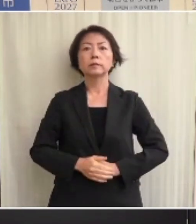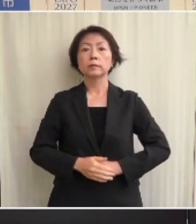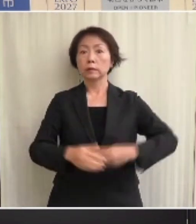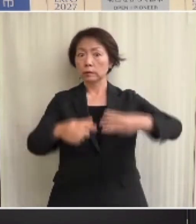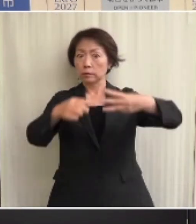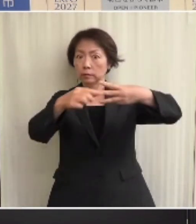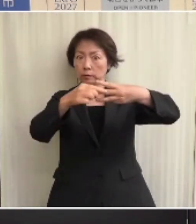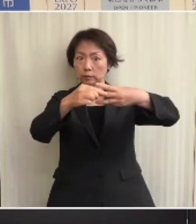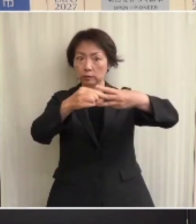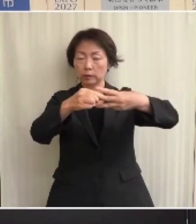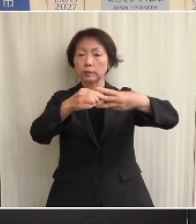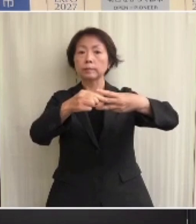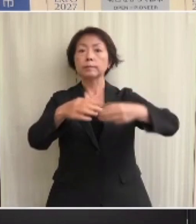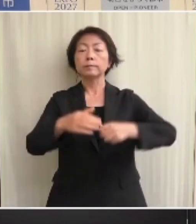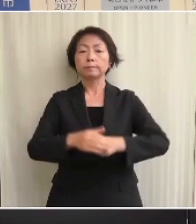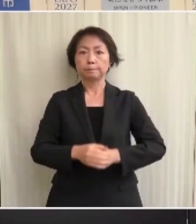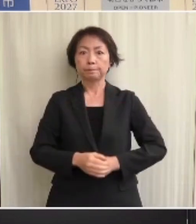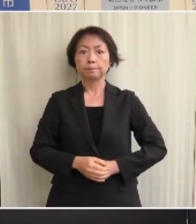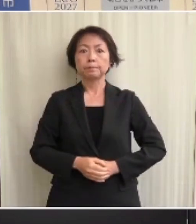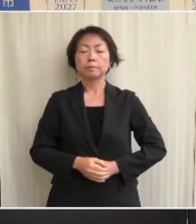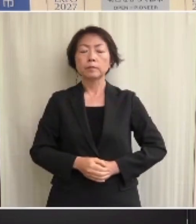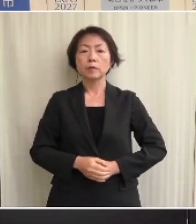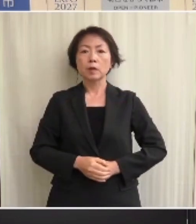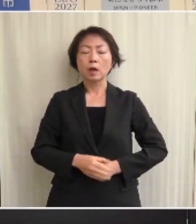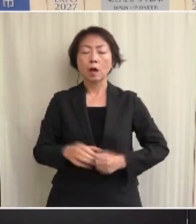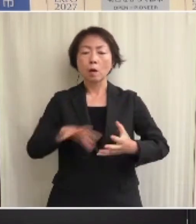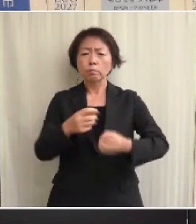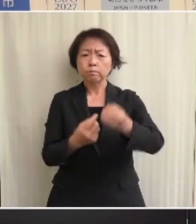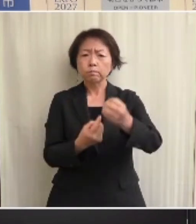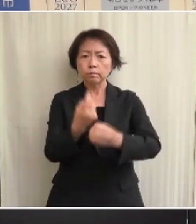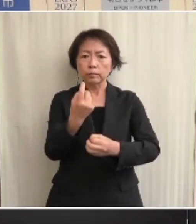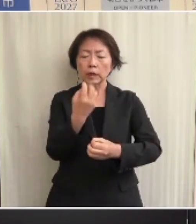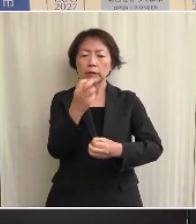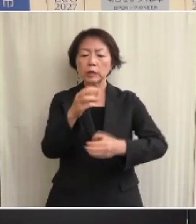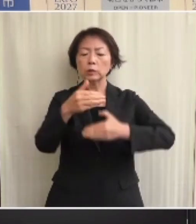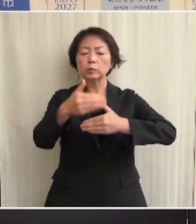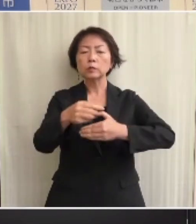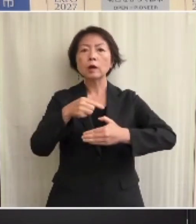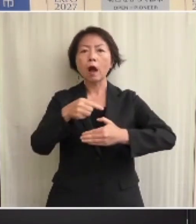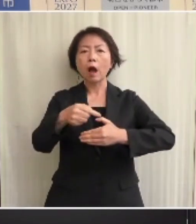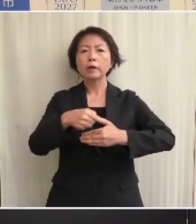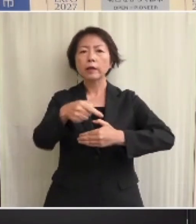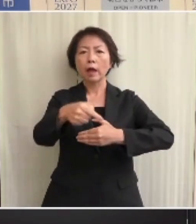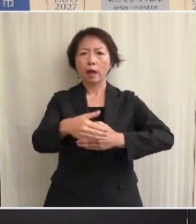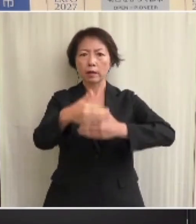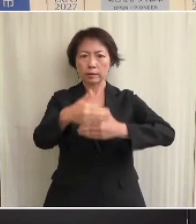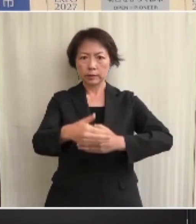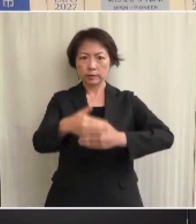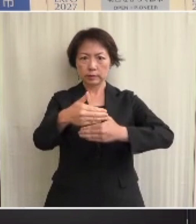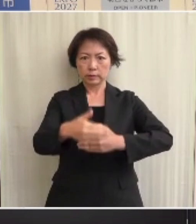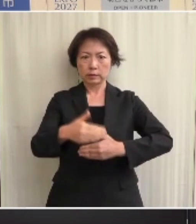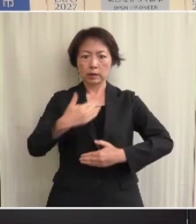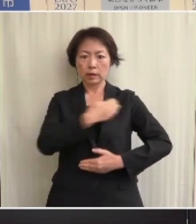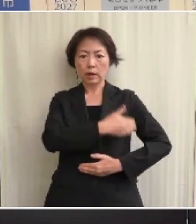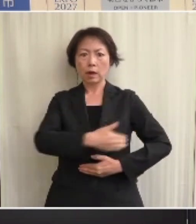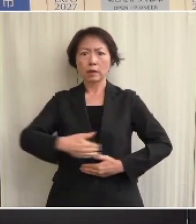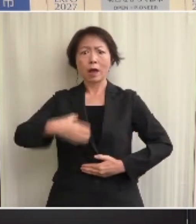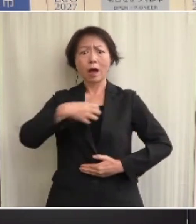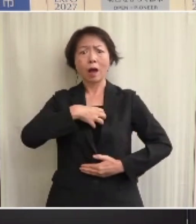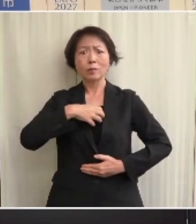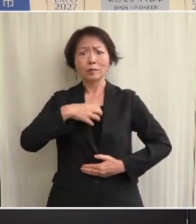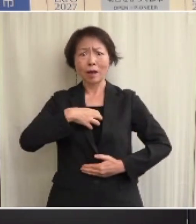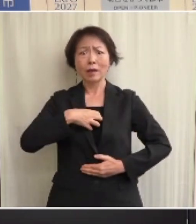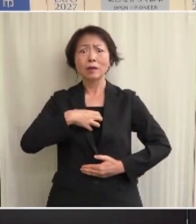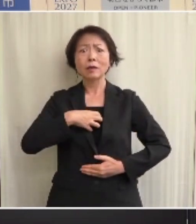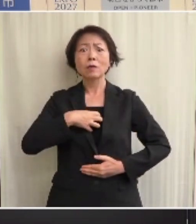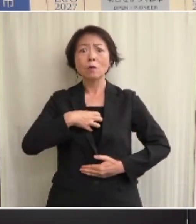そしてフェーズ1として発災から30分の間にかけてですね、身の回りの危険